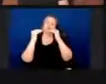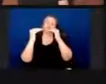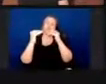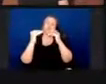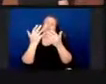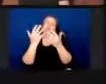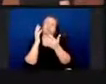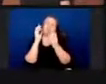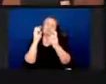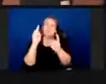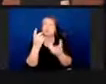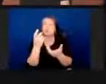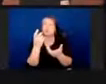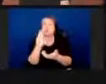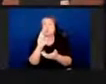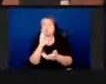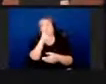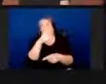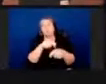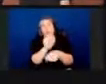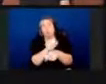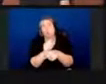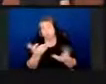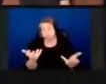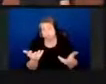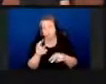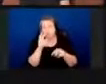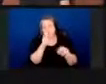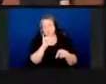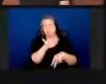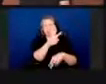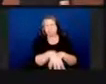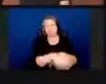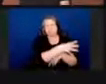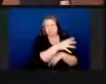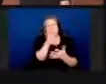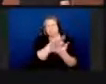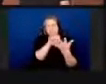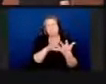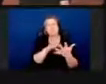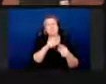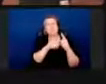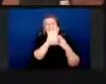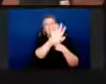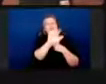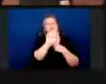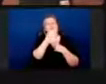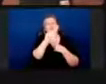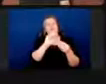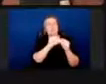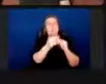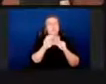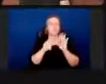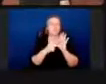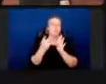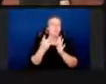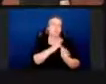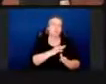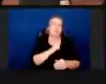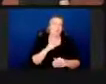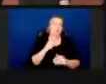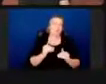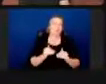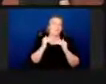na kuendelea na hatua inayofuata ya elimu. Kwa hivyo tumeangalia wanafunzi